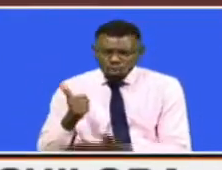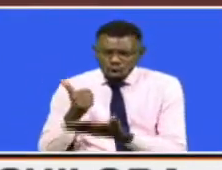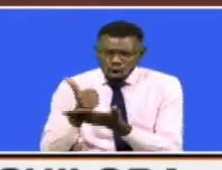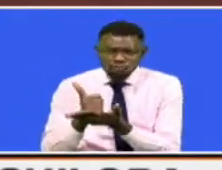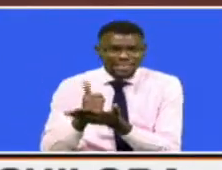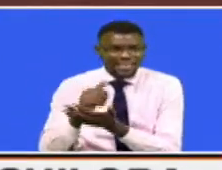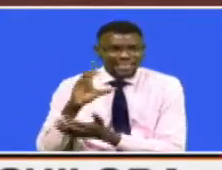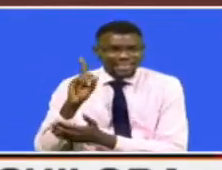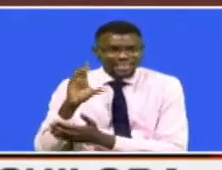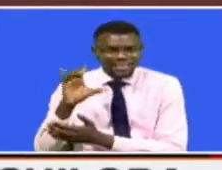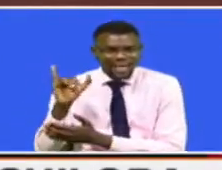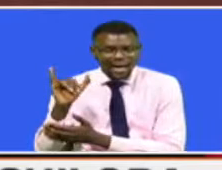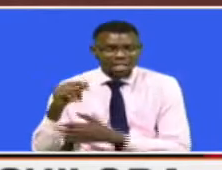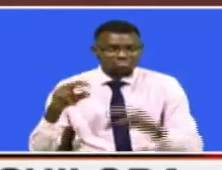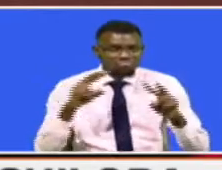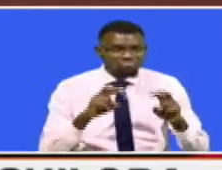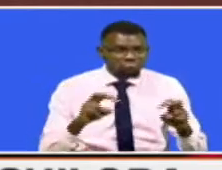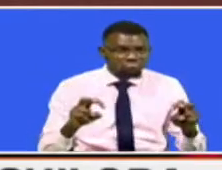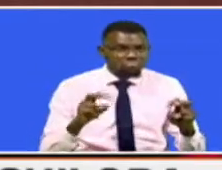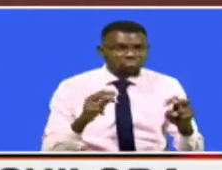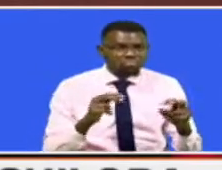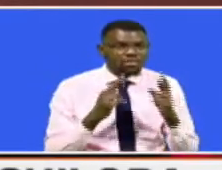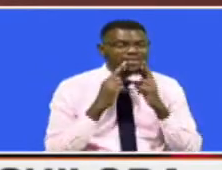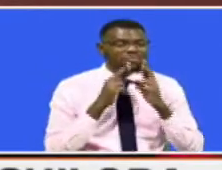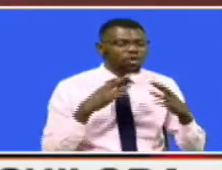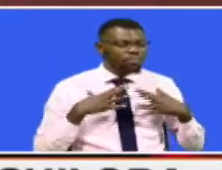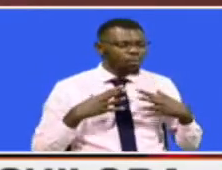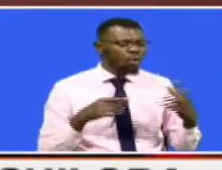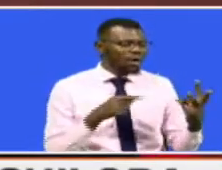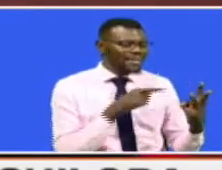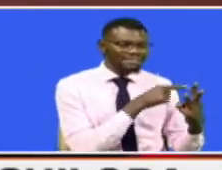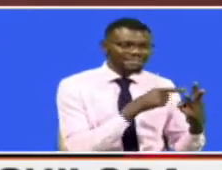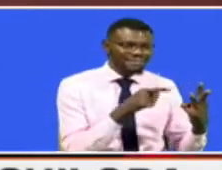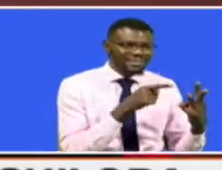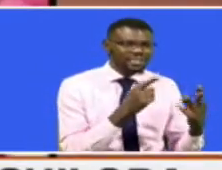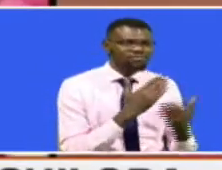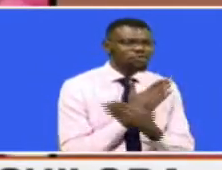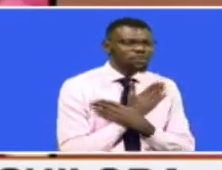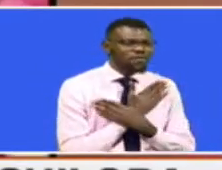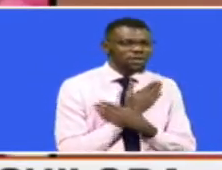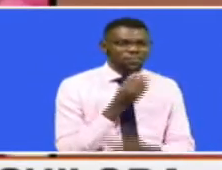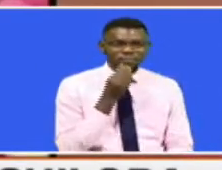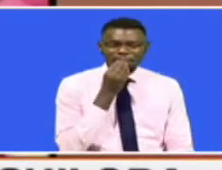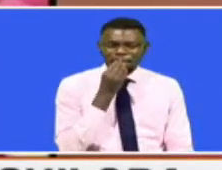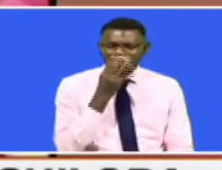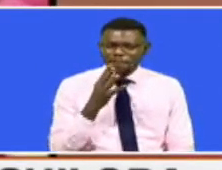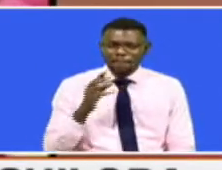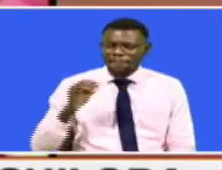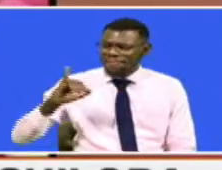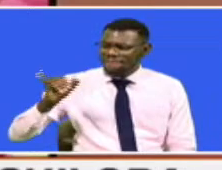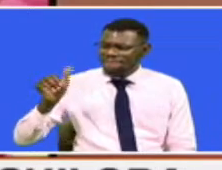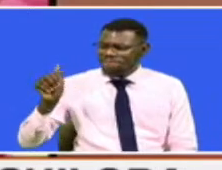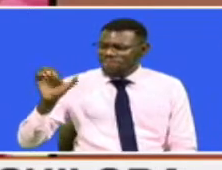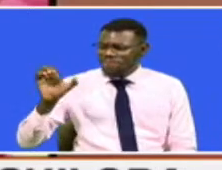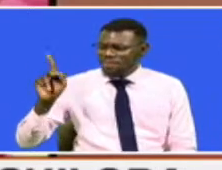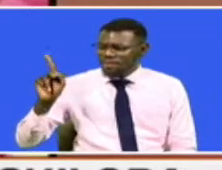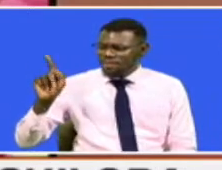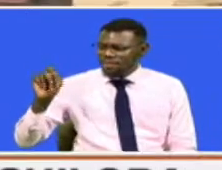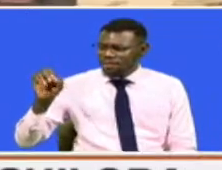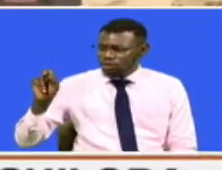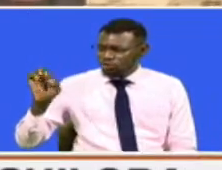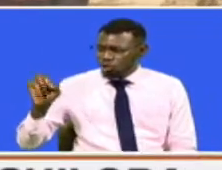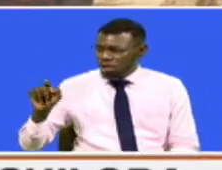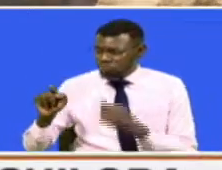wa jinai wa Wasingishu imeripoti kuwa watatu hao wana uhusiano wa karibu na mshukiwa mkuu wa mauaji hayo Jackton Odhiambo